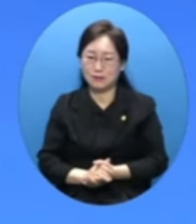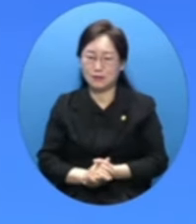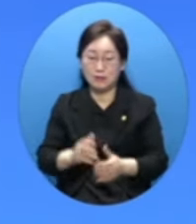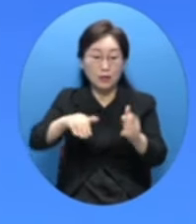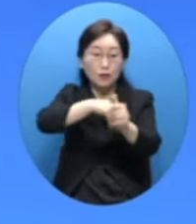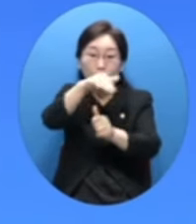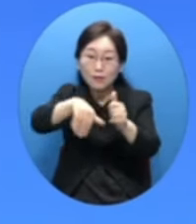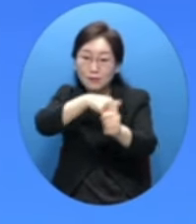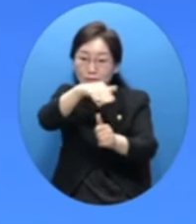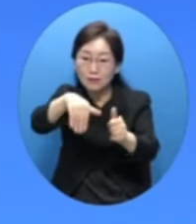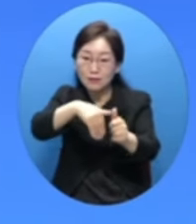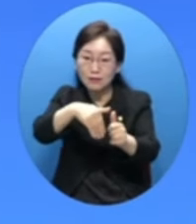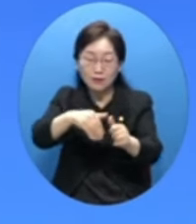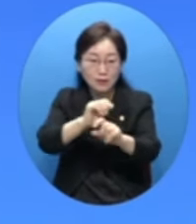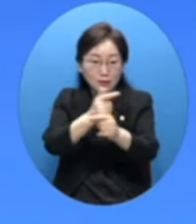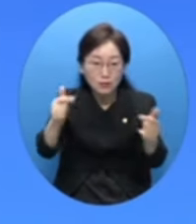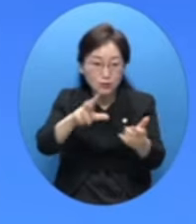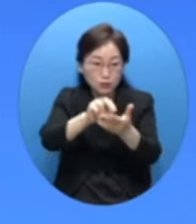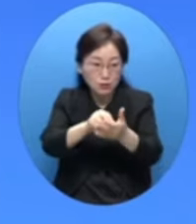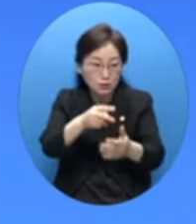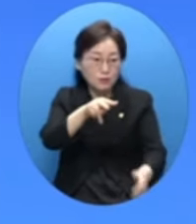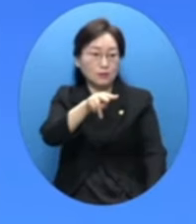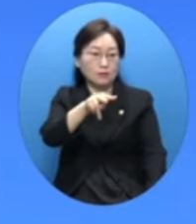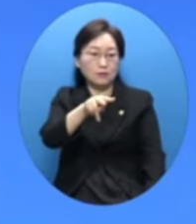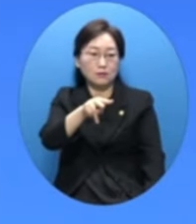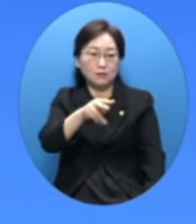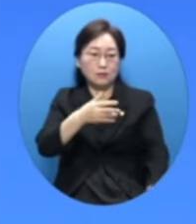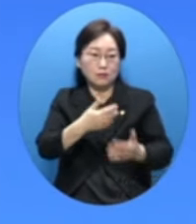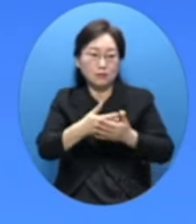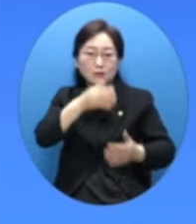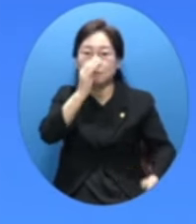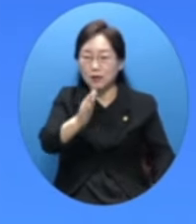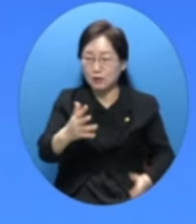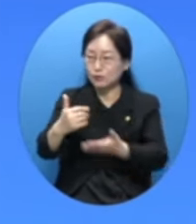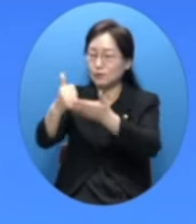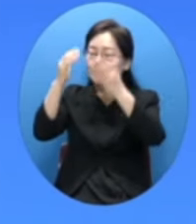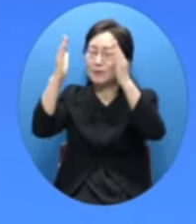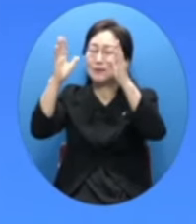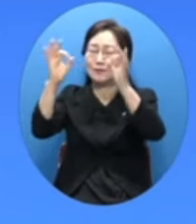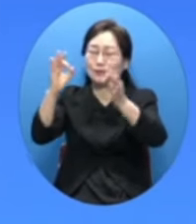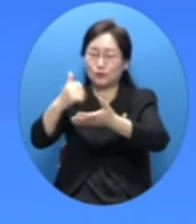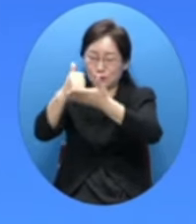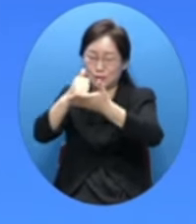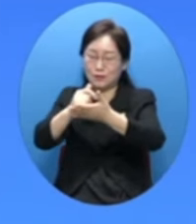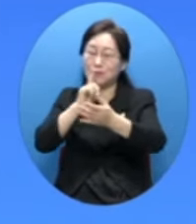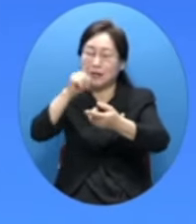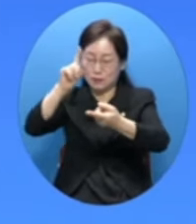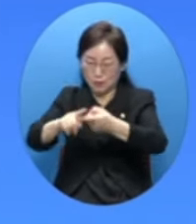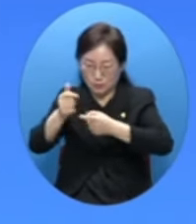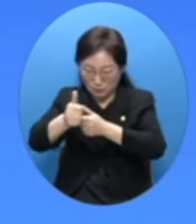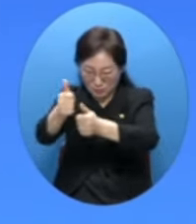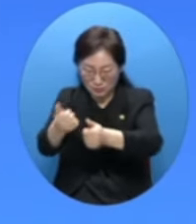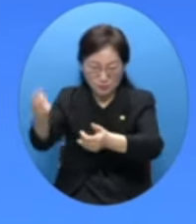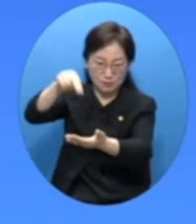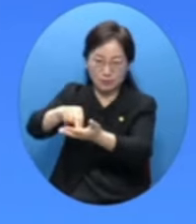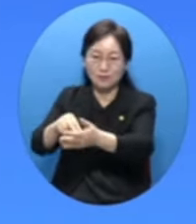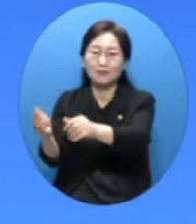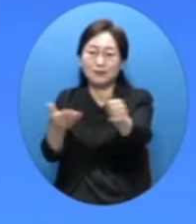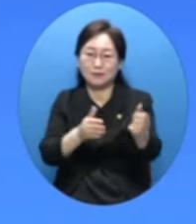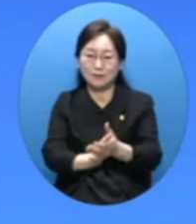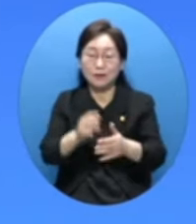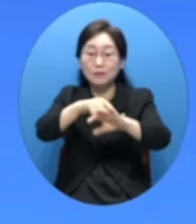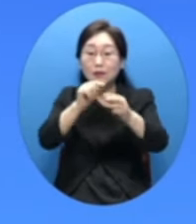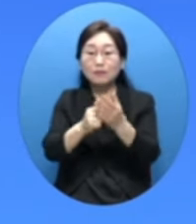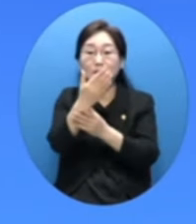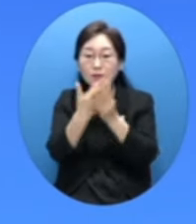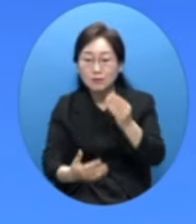환경의 여러 가지 문제를 바라보지 말고 주님을 바라보고 주님의 음성을 듣고 다시 일어나시기 바랍니다. 마음의